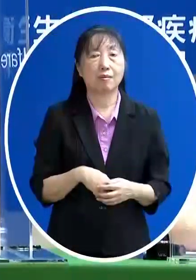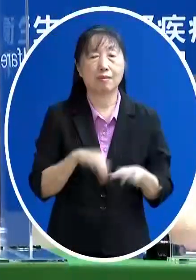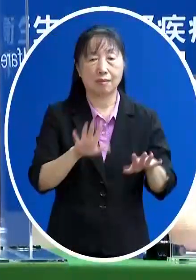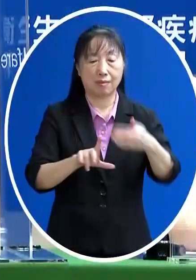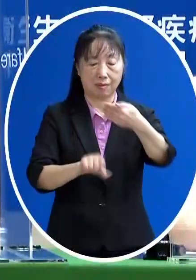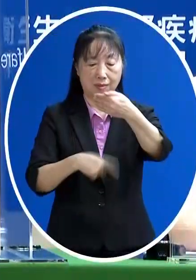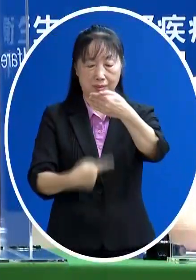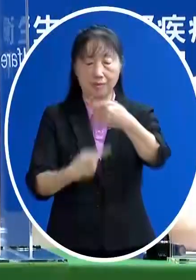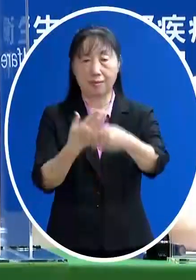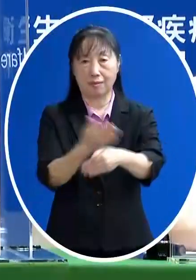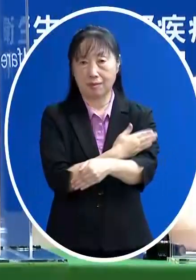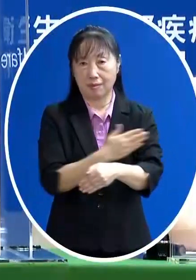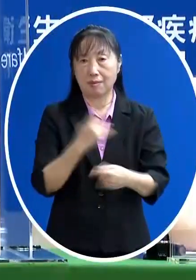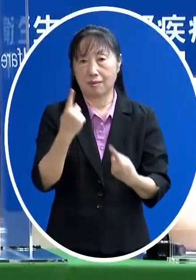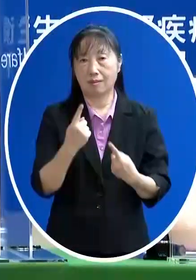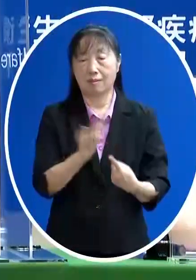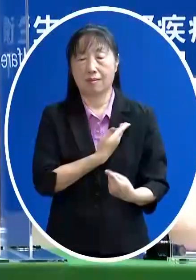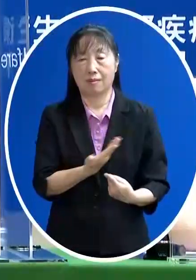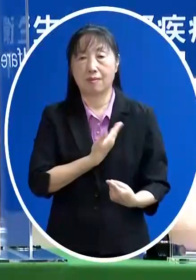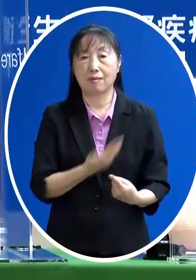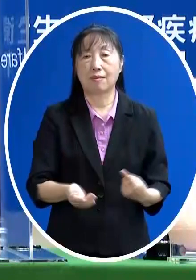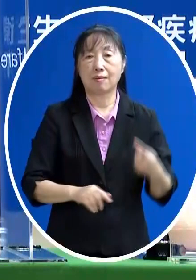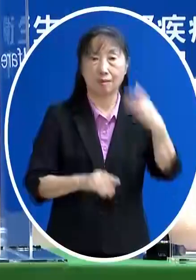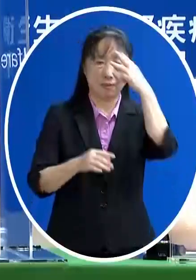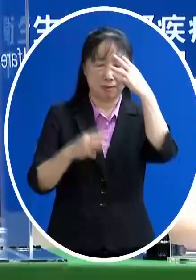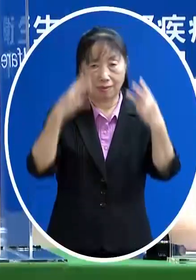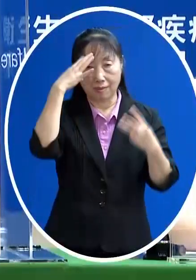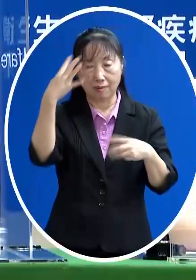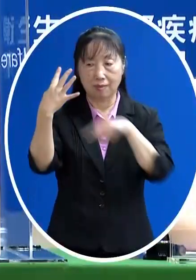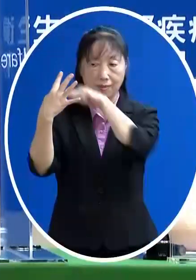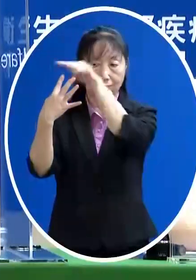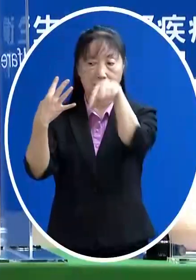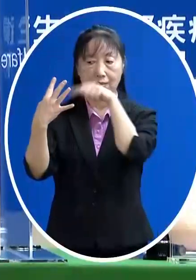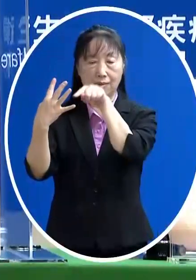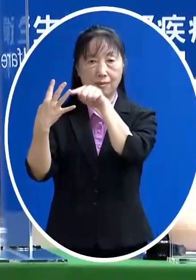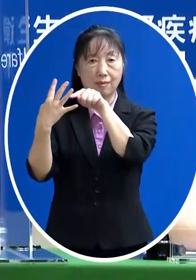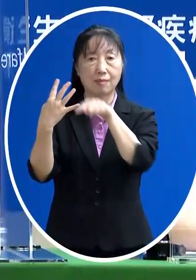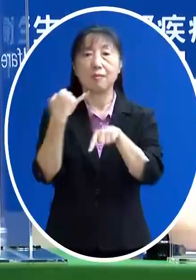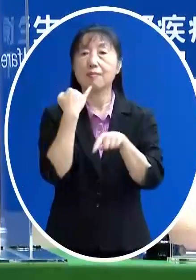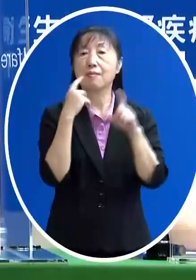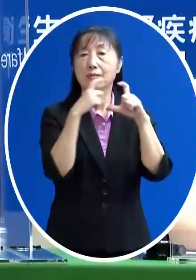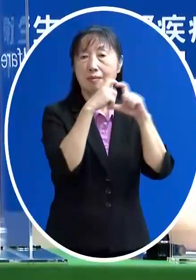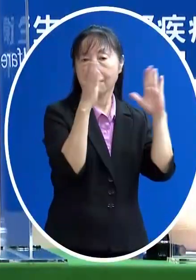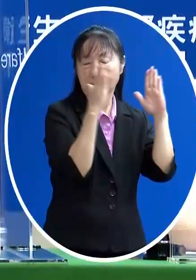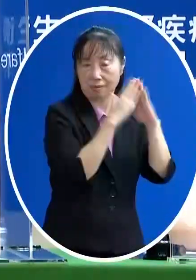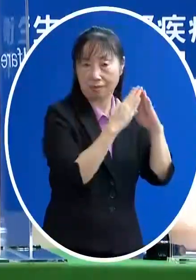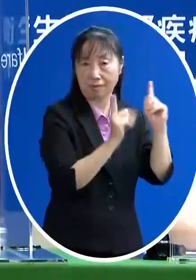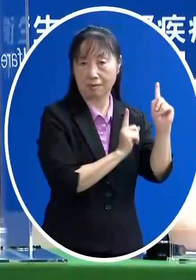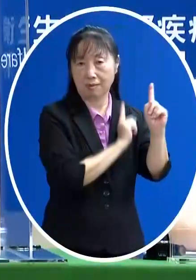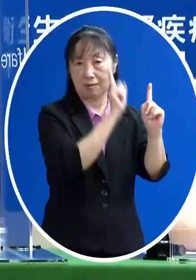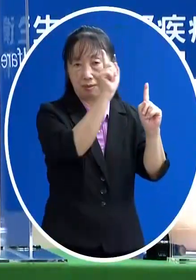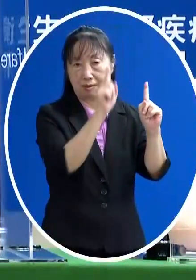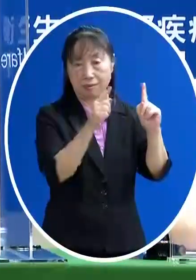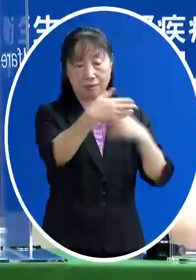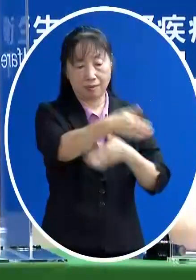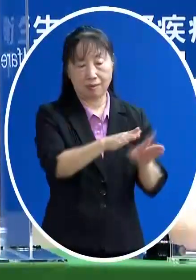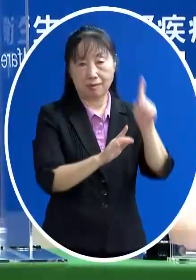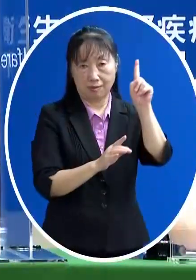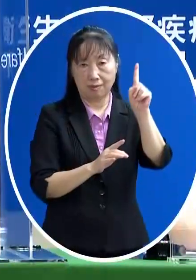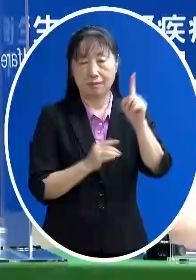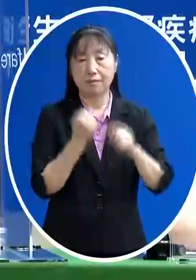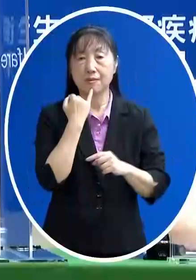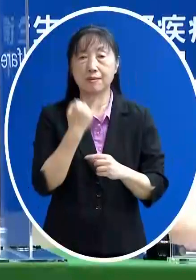从9月1号起放宽3加4的后4天。哦，可以返家1人1室哦。